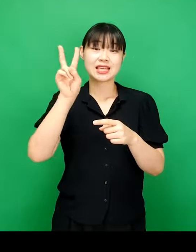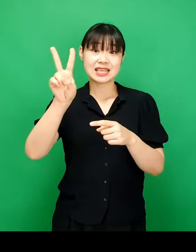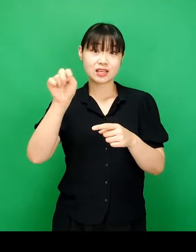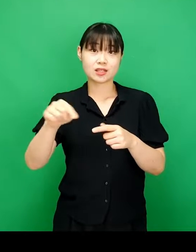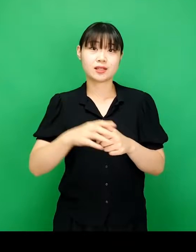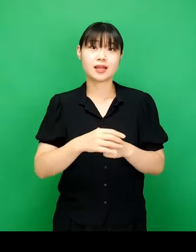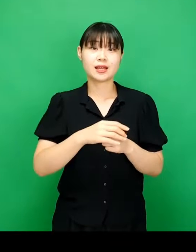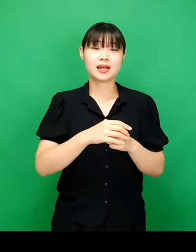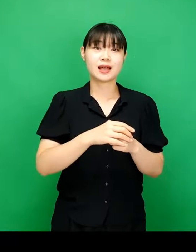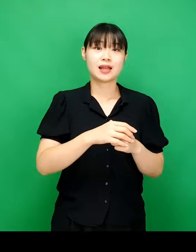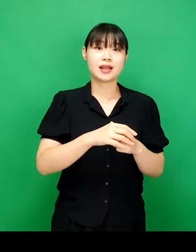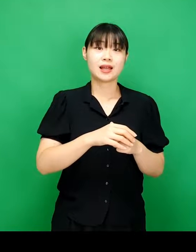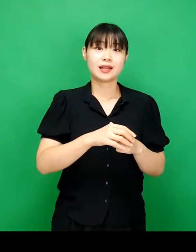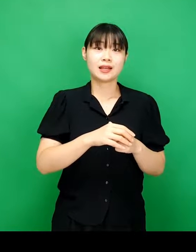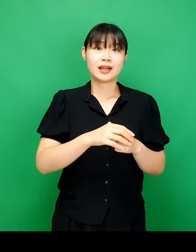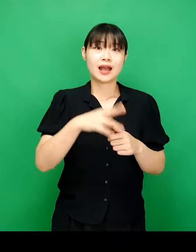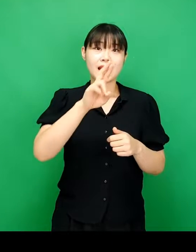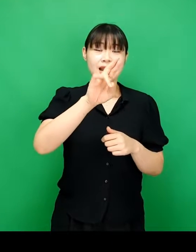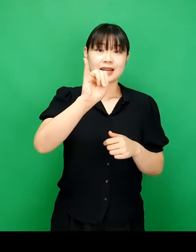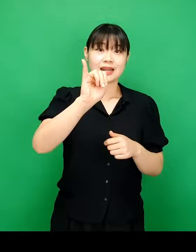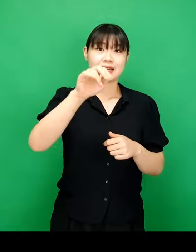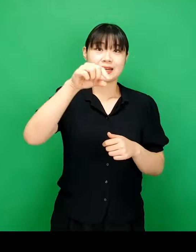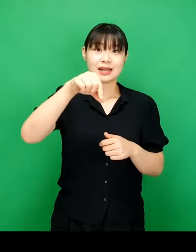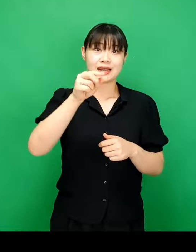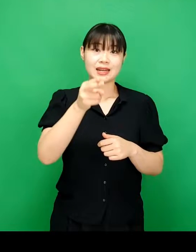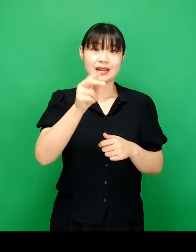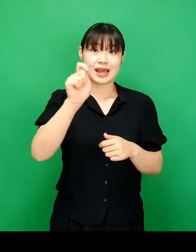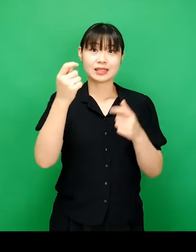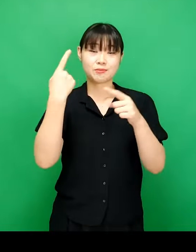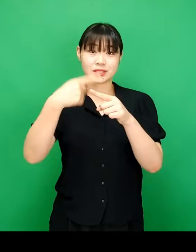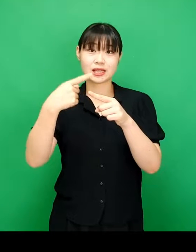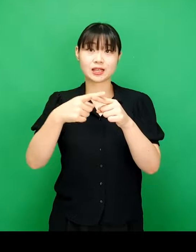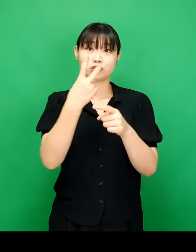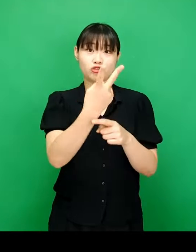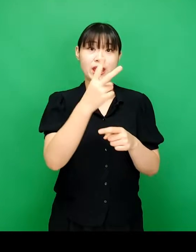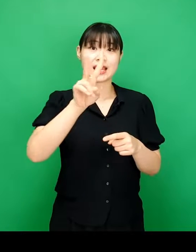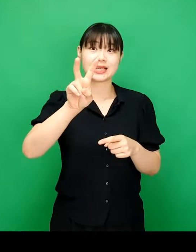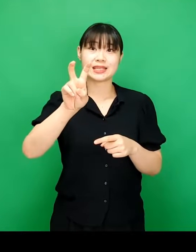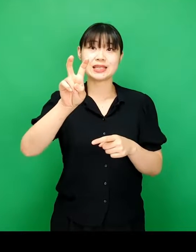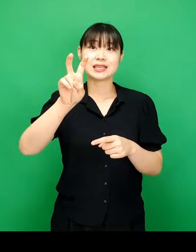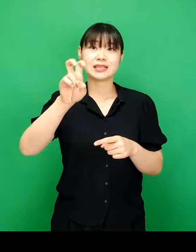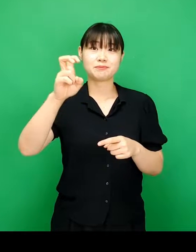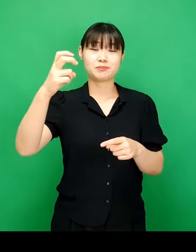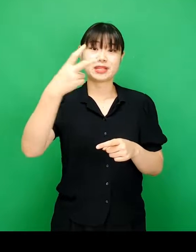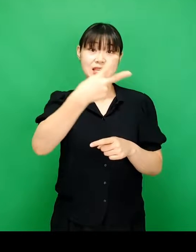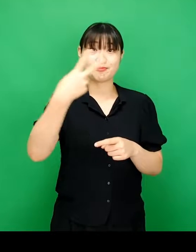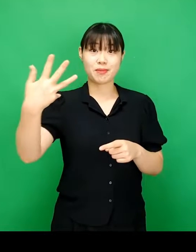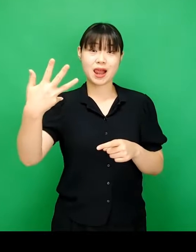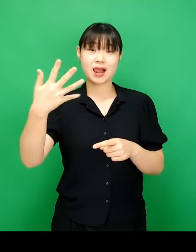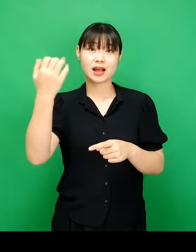입력합니다. write와 마찬가지로 문자 2개, 2, 8을 가져왔습니다.